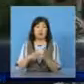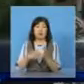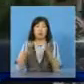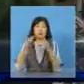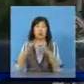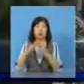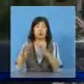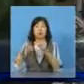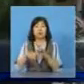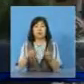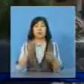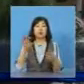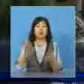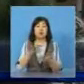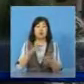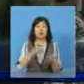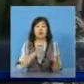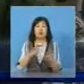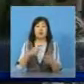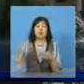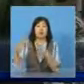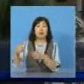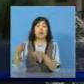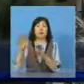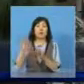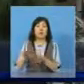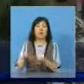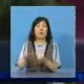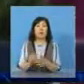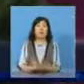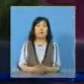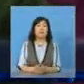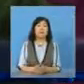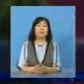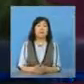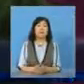кеншіктердің бұйымдарын сату, көмектесу, көзіне бақаларын табу. Сол мақсатта жұмыс жасап жатырмыз.